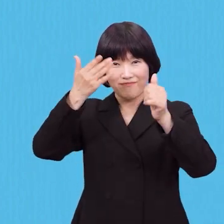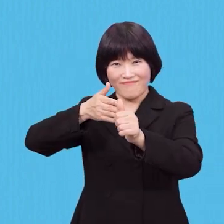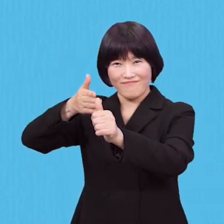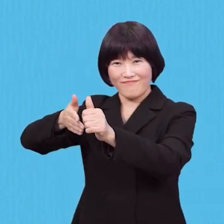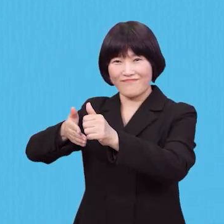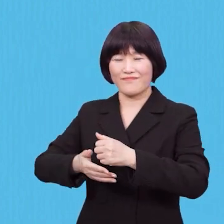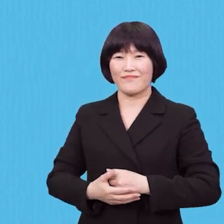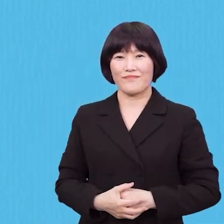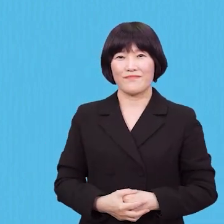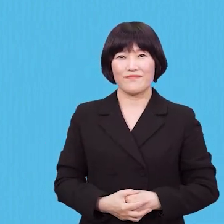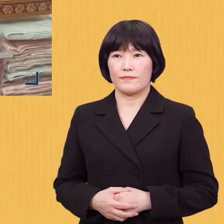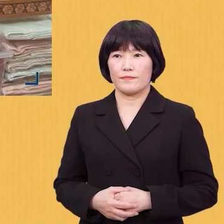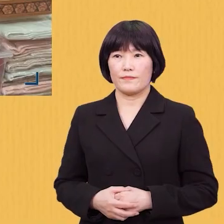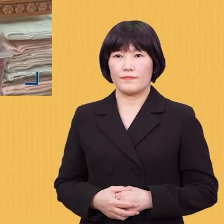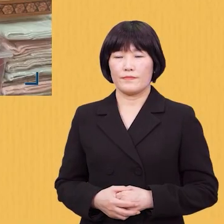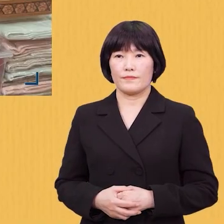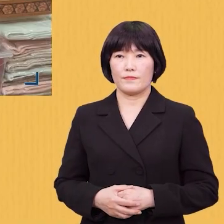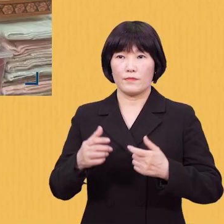축하해주세요.